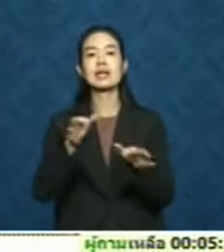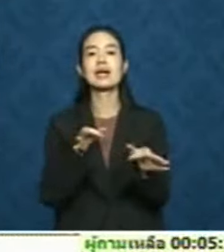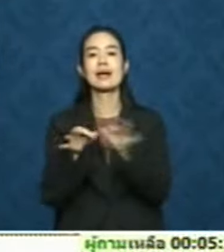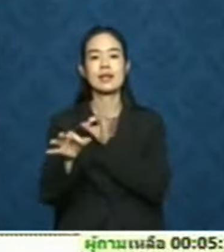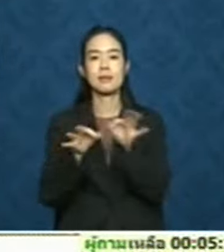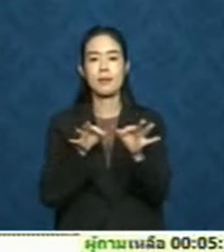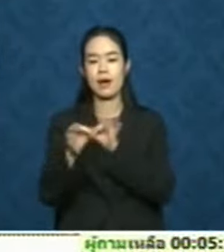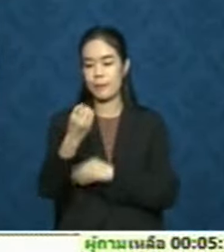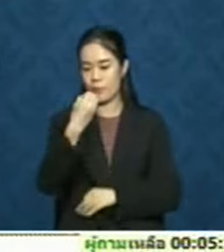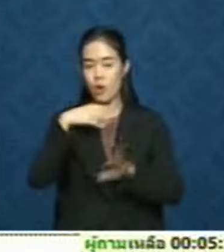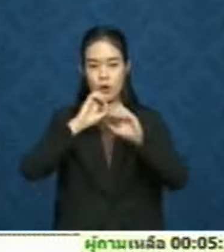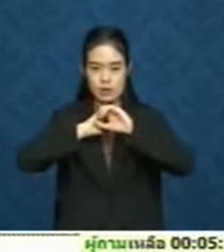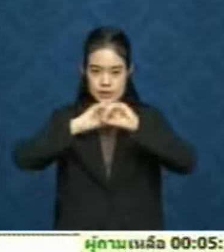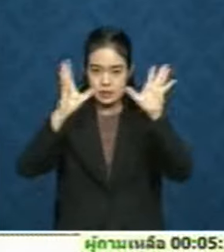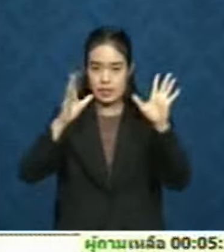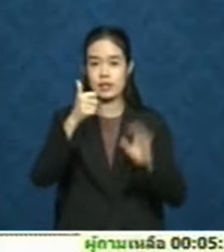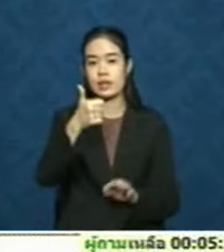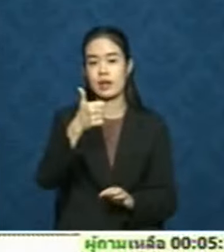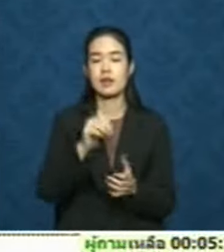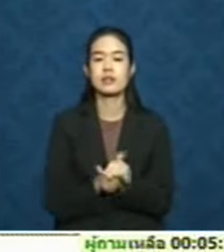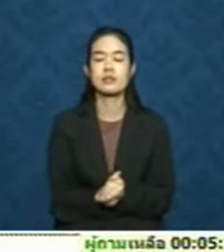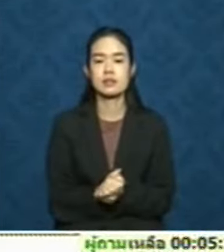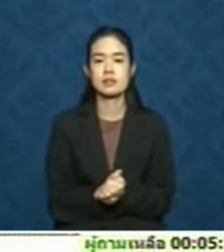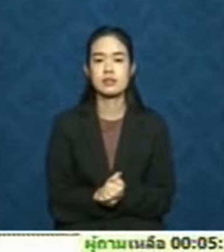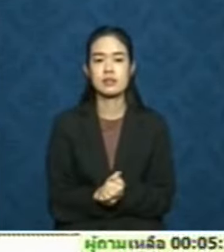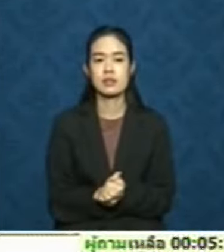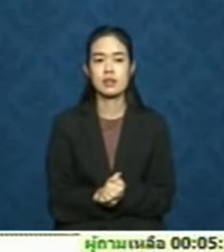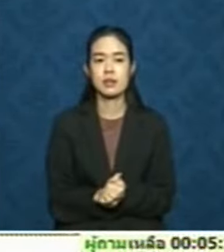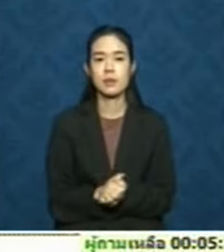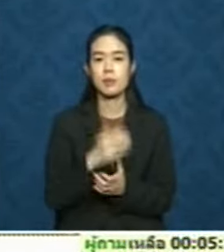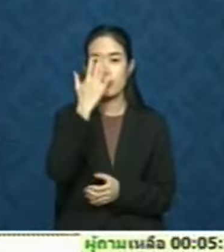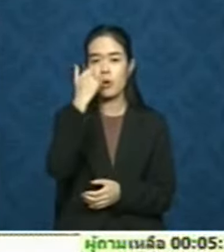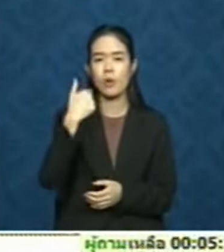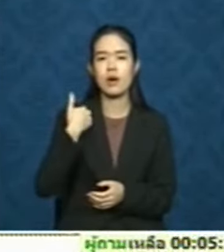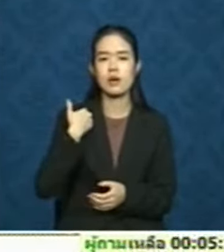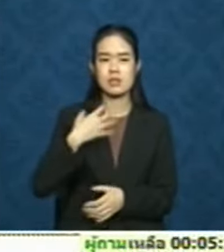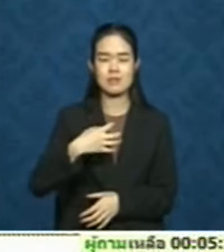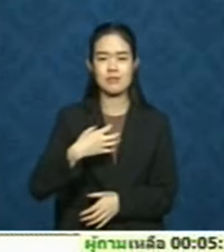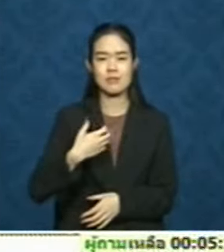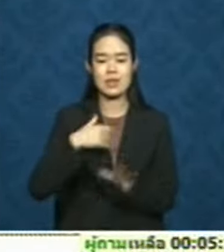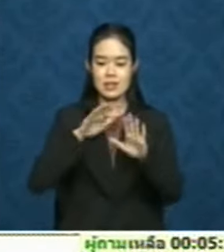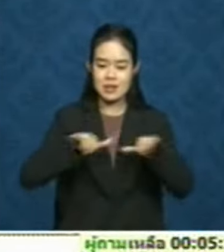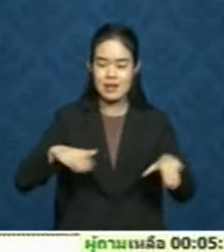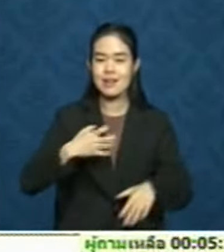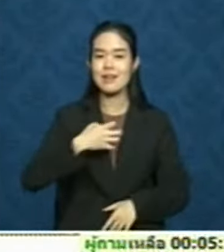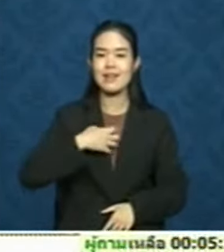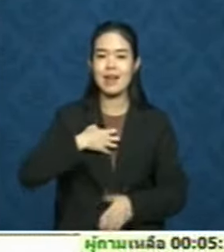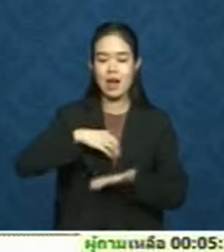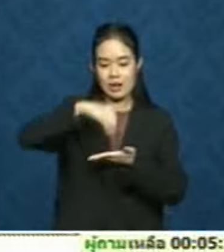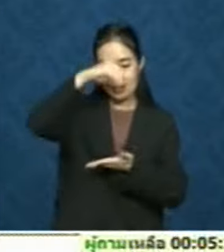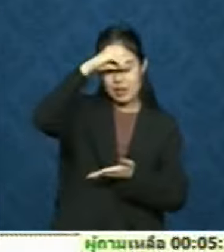างช่วยให้เกิดความเข้าใจที่ชัดเจนและคนที่อยากจะเรียนในสถาบันดังกล่าวนี้ก็ส